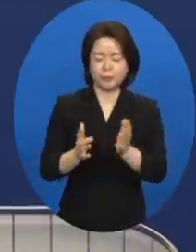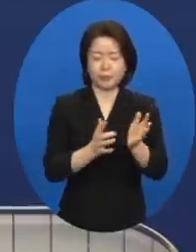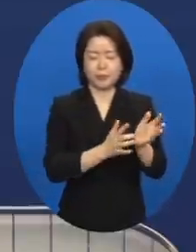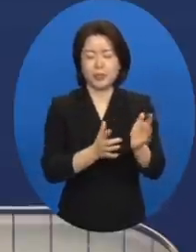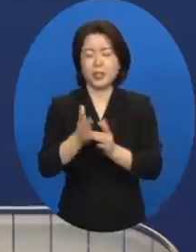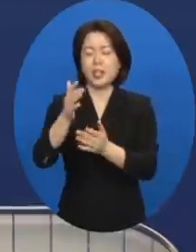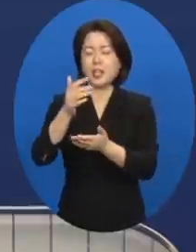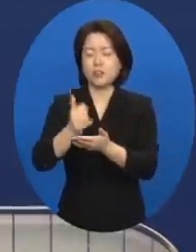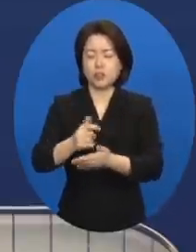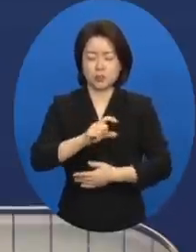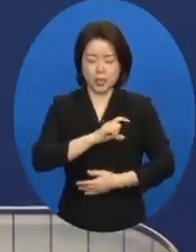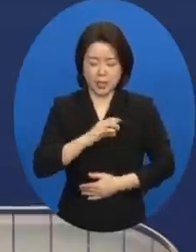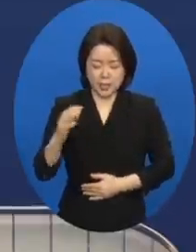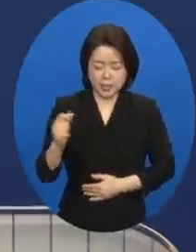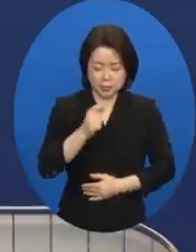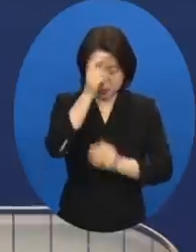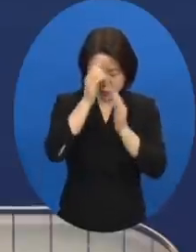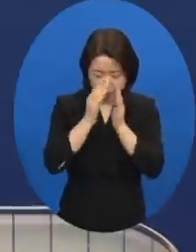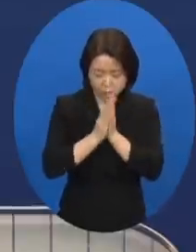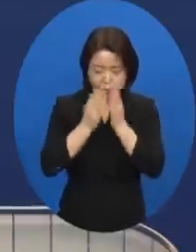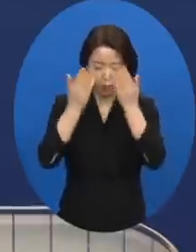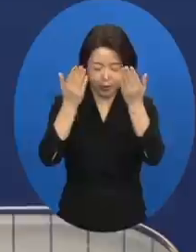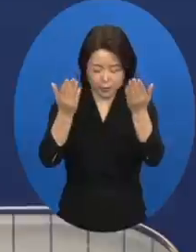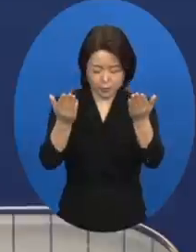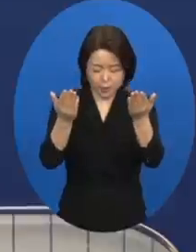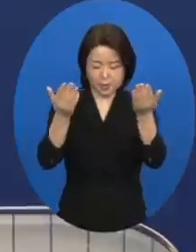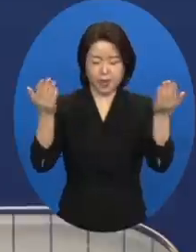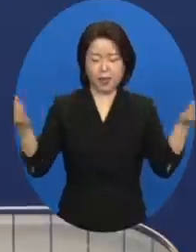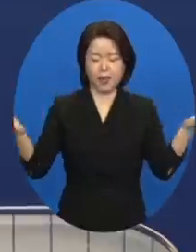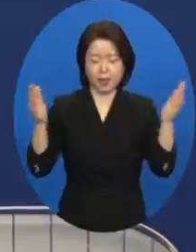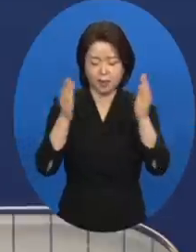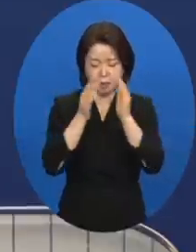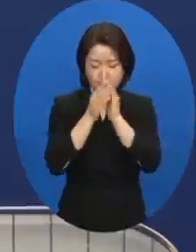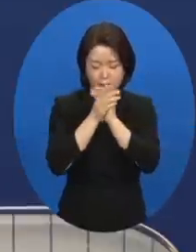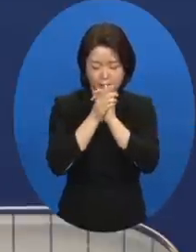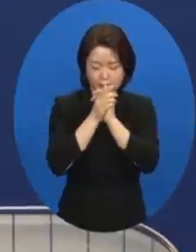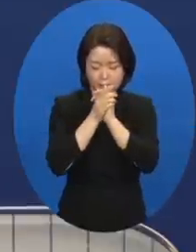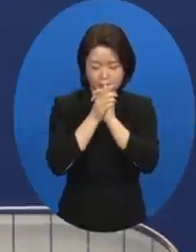예수님의 이름으로 기도드렸습니다. 아멘.